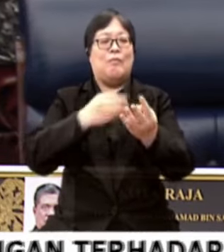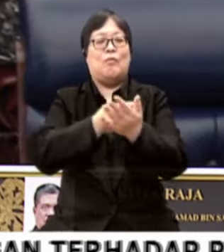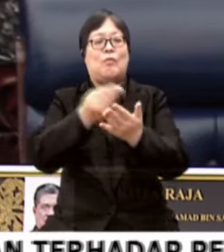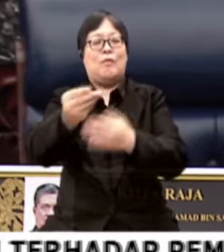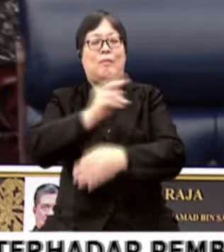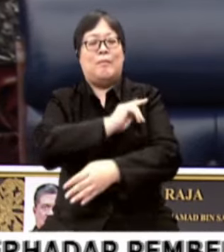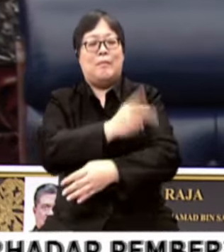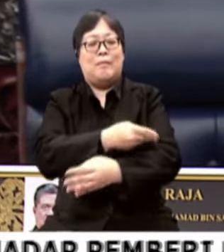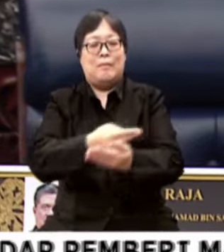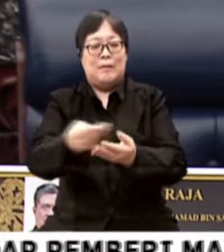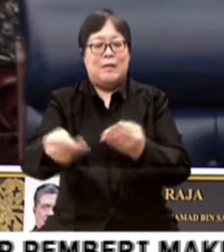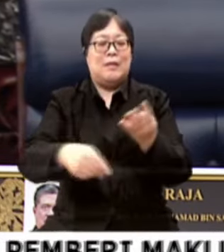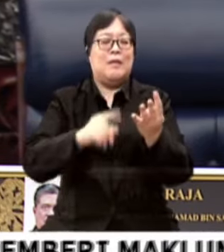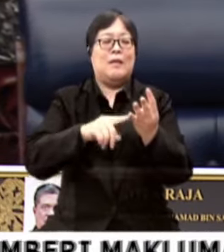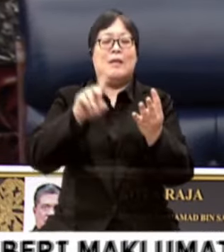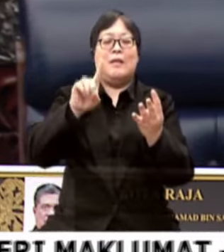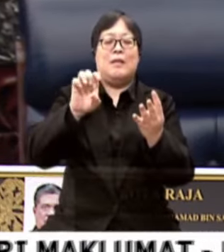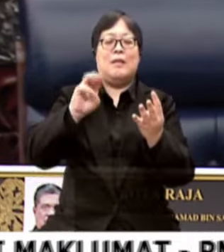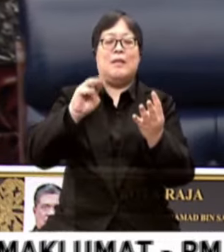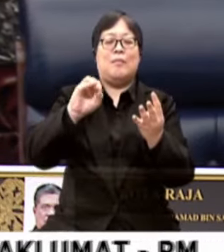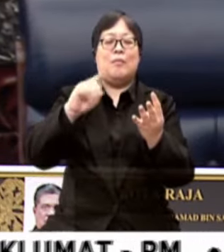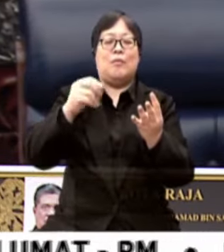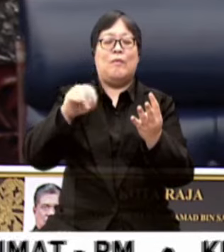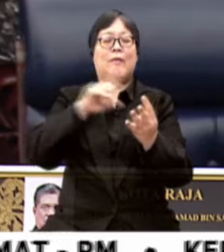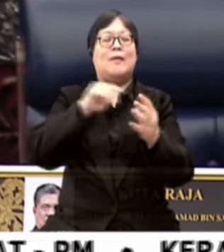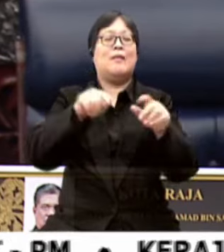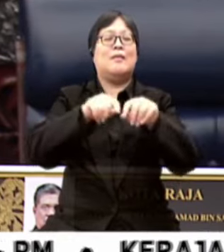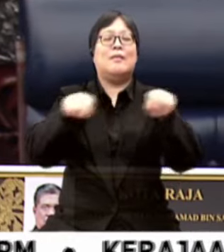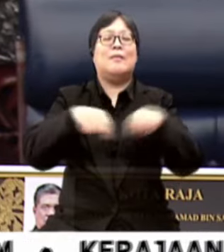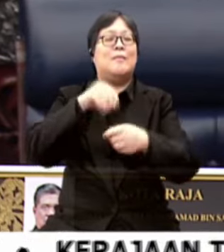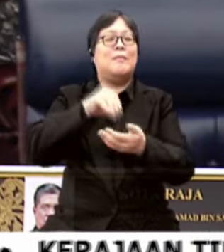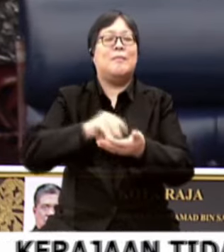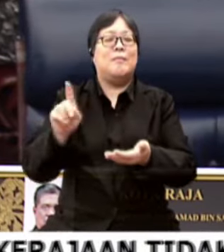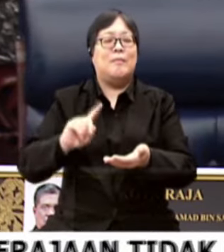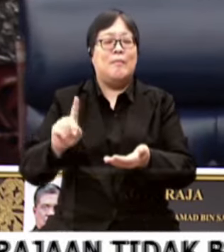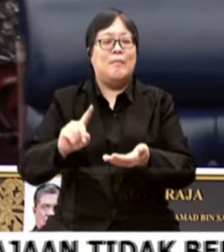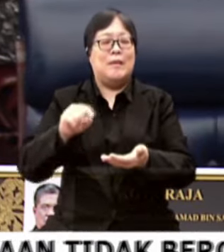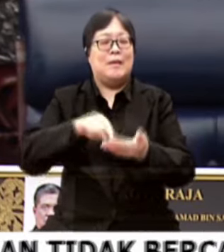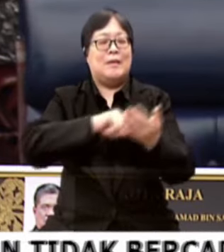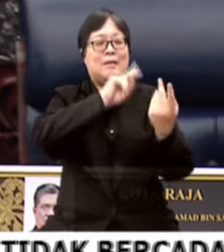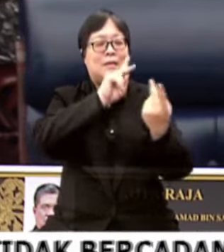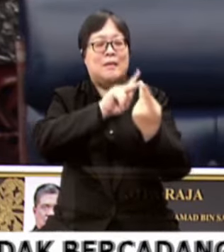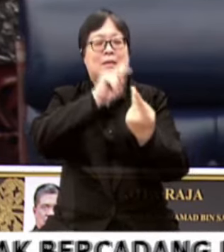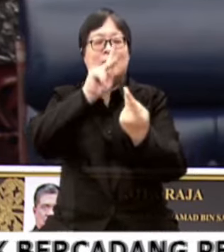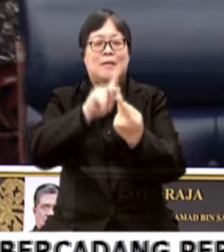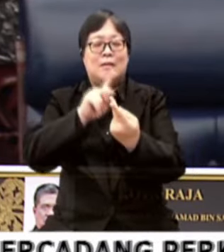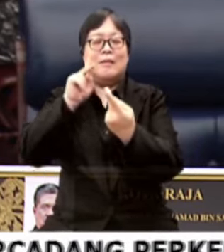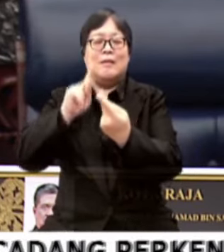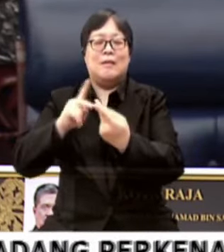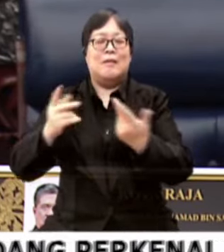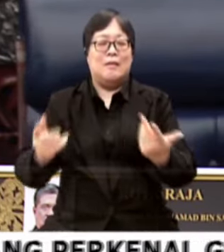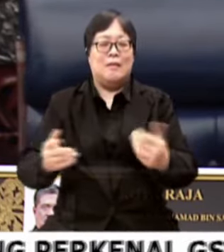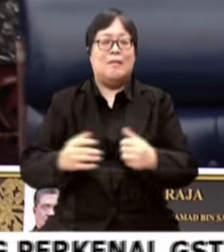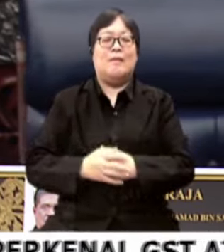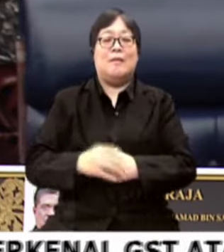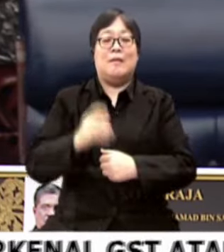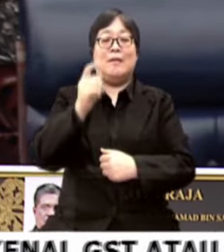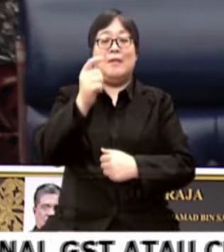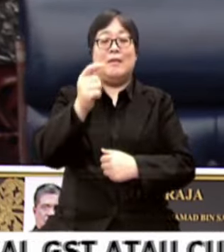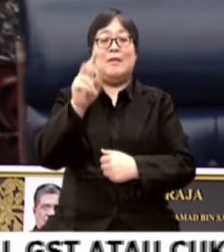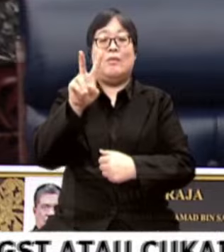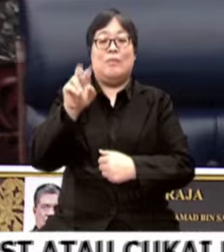demografi serta lokasi isi rumah supaya ini lebih tepat bila kita tentukan karena yang Ti